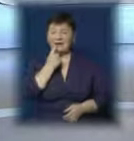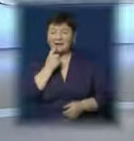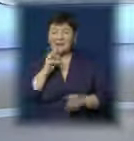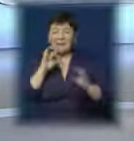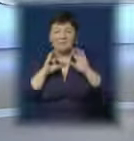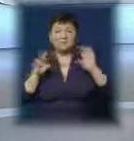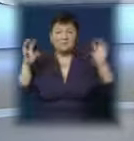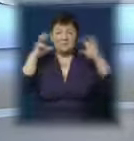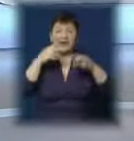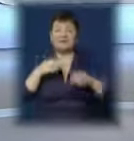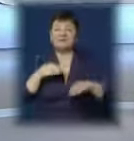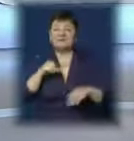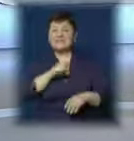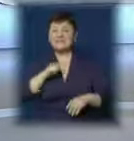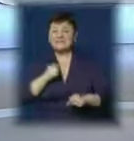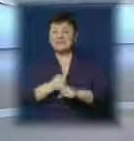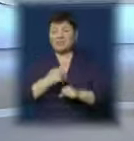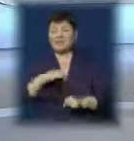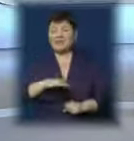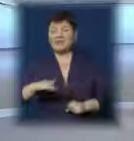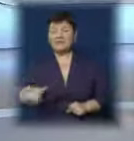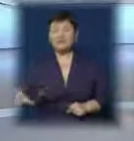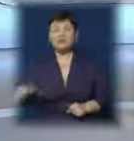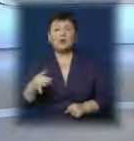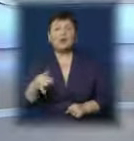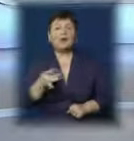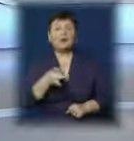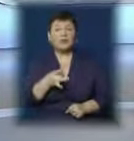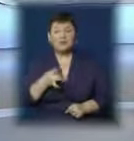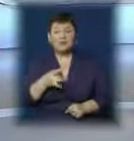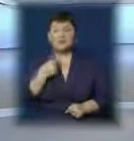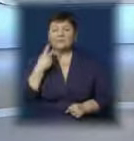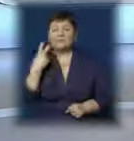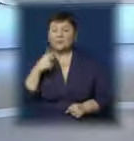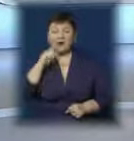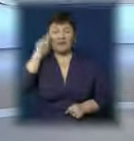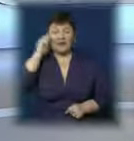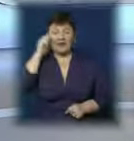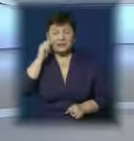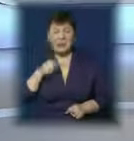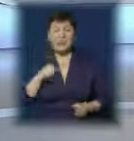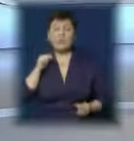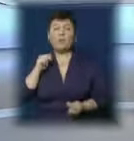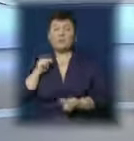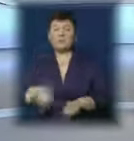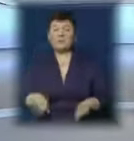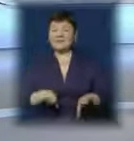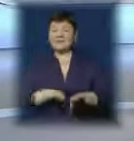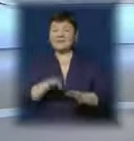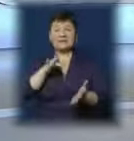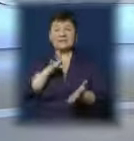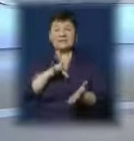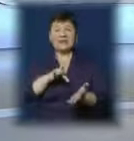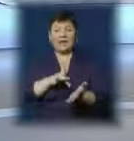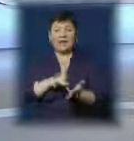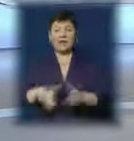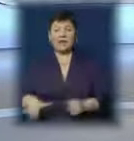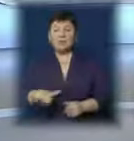Пасхи власноруч зробили діти з усього району. Вже вдруге міська влада Тячева встановлює подібну конструкцію на центральній площі